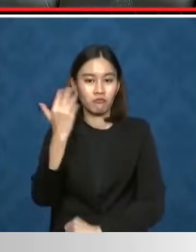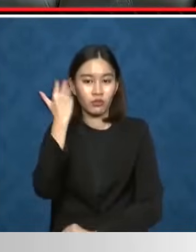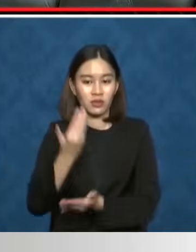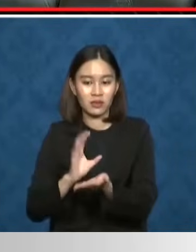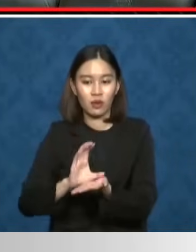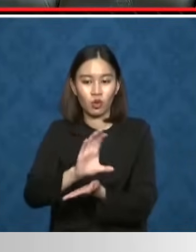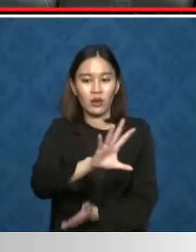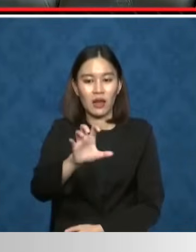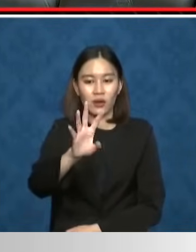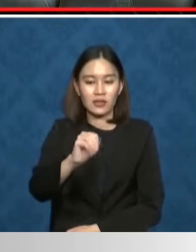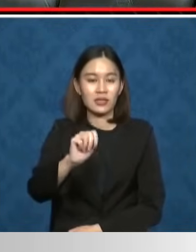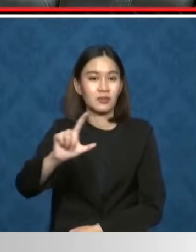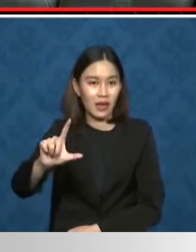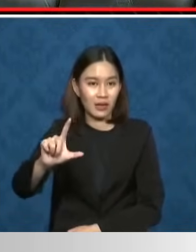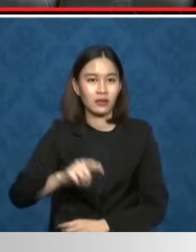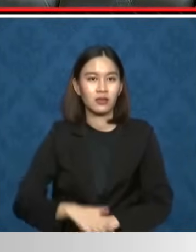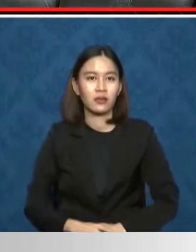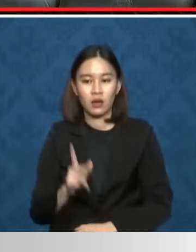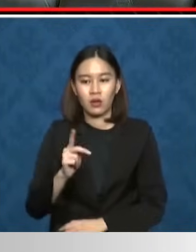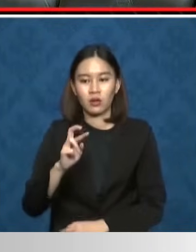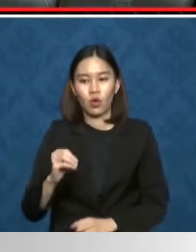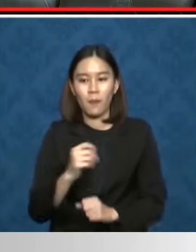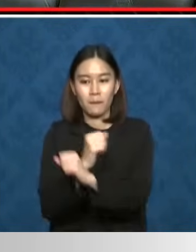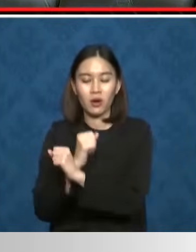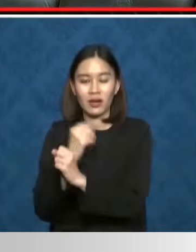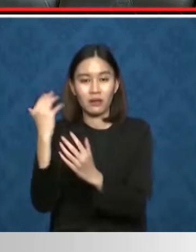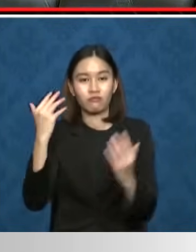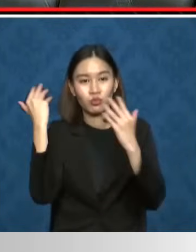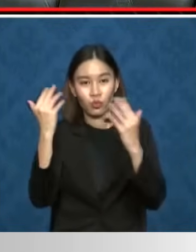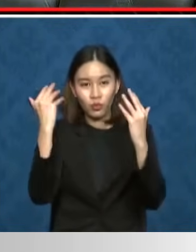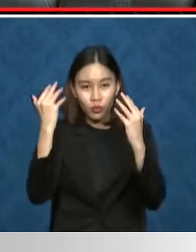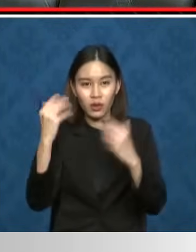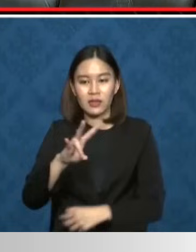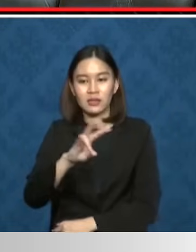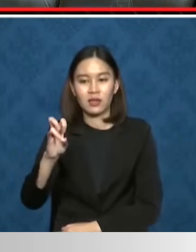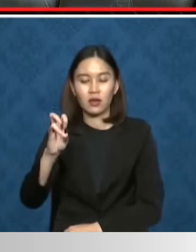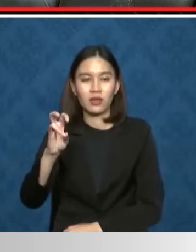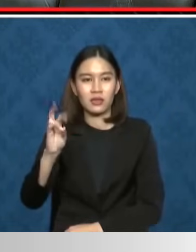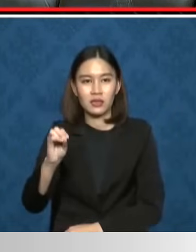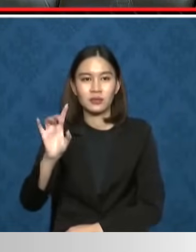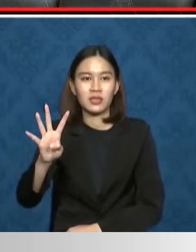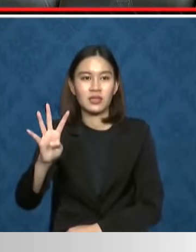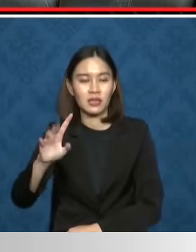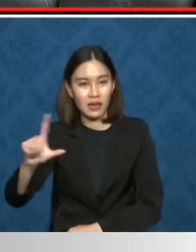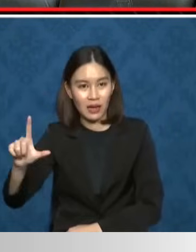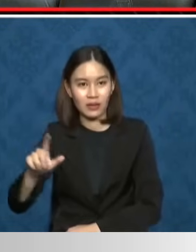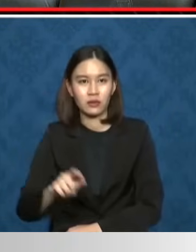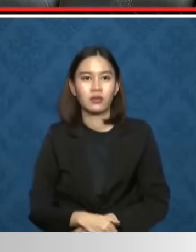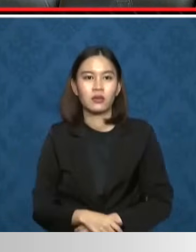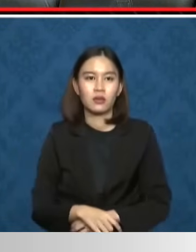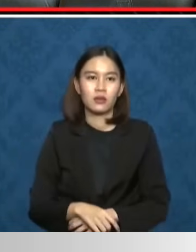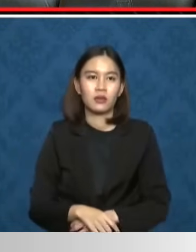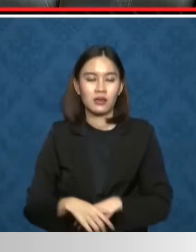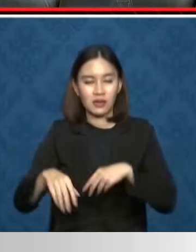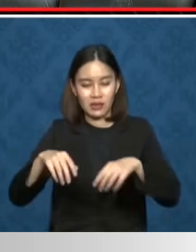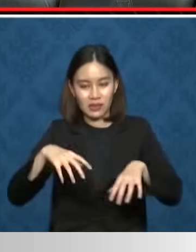มาณ540ล้านบาทกรมควบคุมมลพิษได้รับงบประมาณ774ล้านบาท องค์การบริหารจัดการก๊าซเรือนก